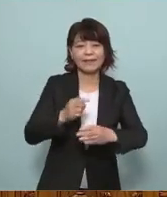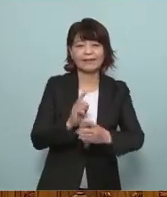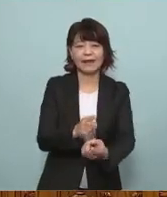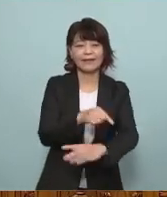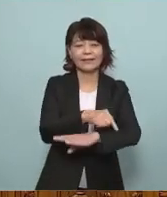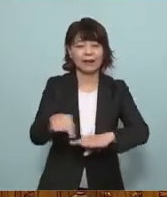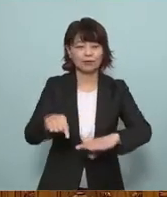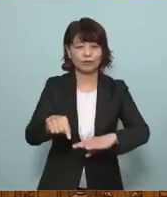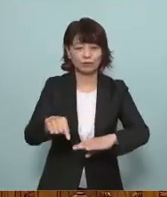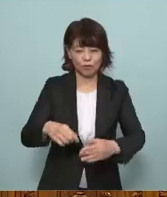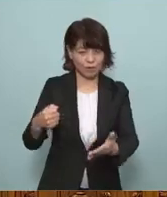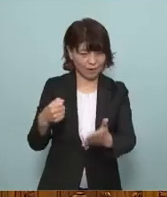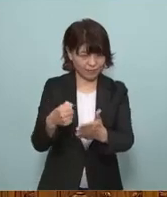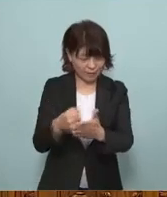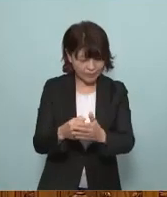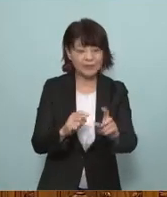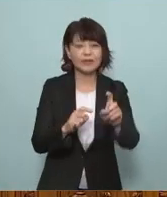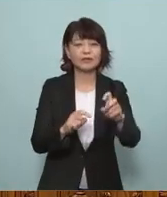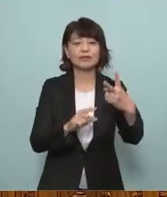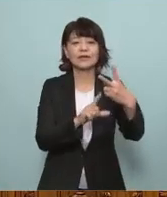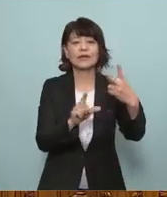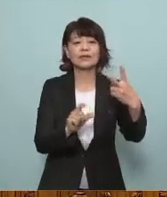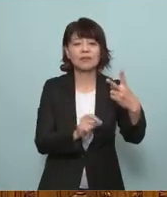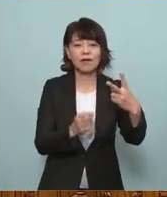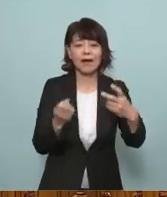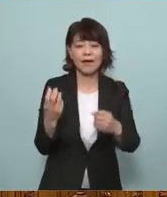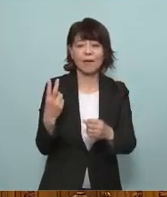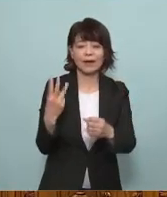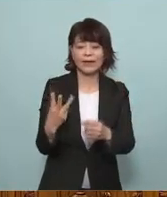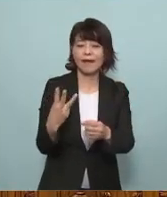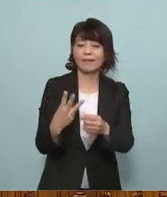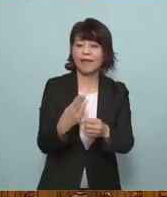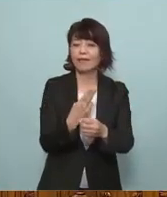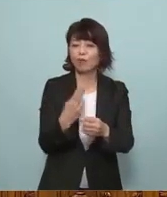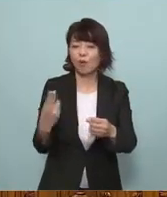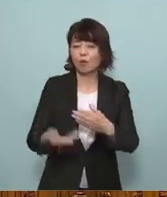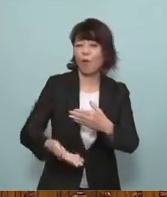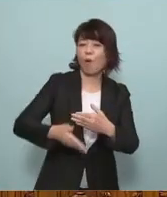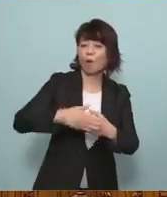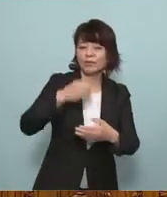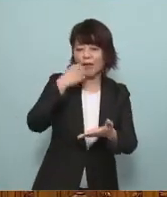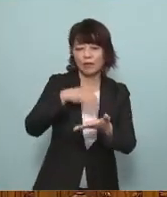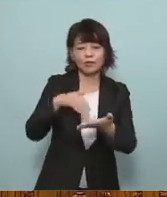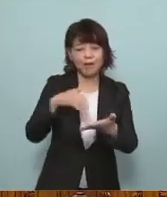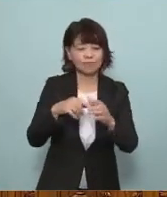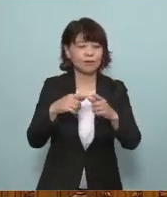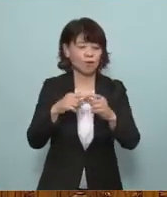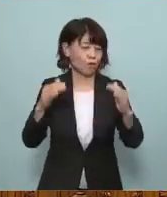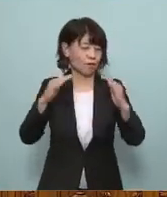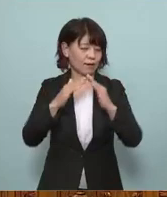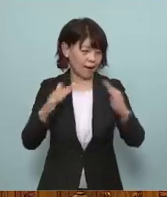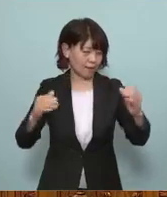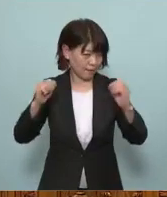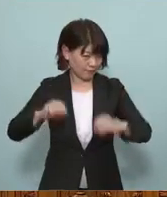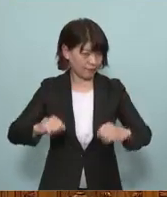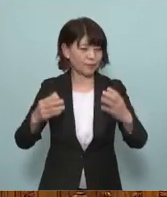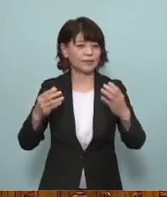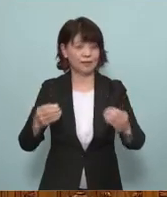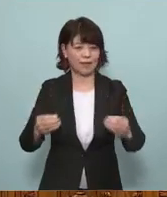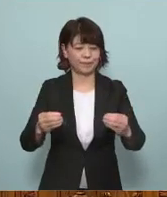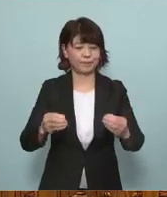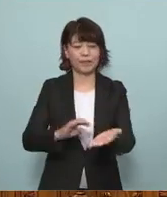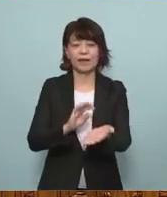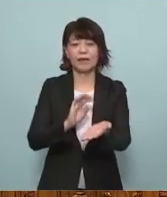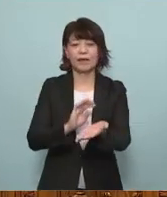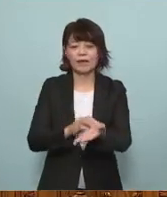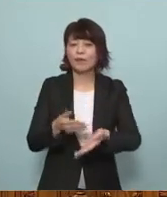にはその裏付けとなる令和3年度補正予算が国会で成立しました。医療提供体制の強化を